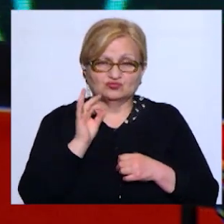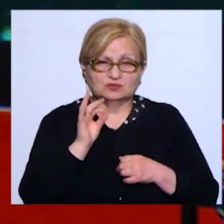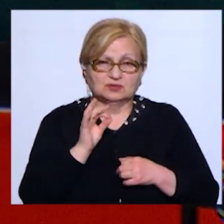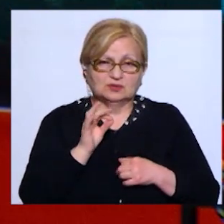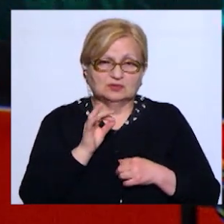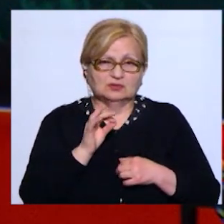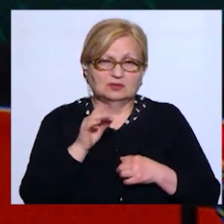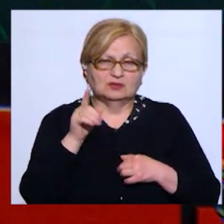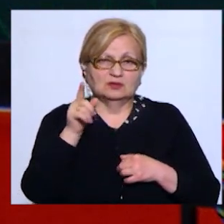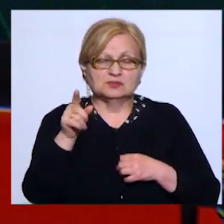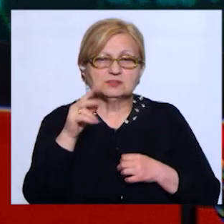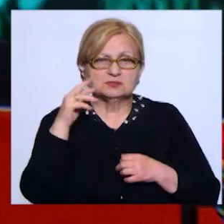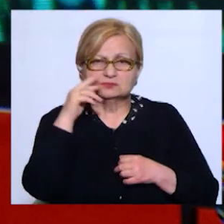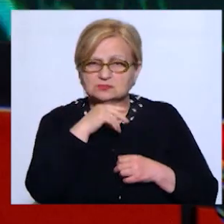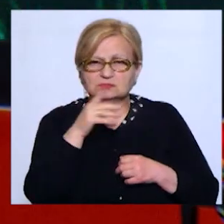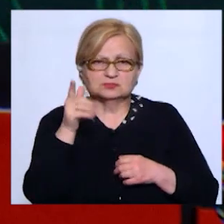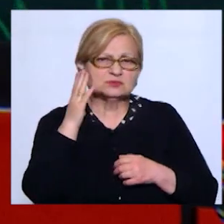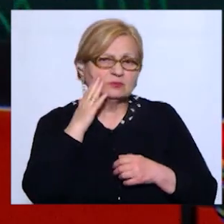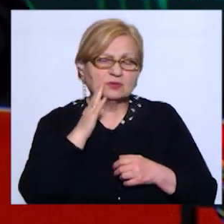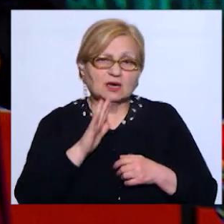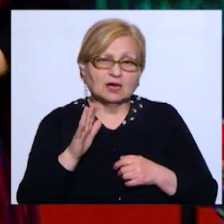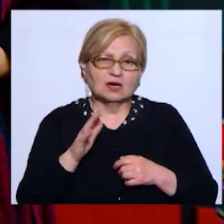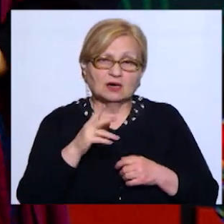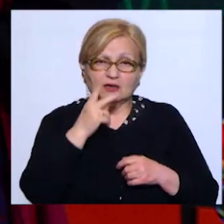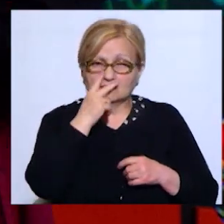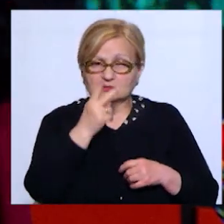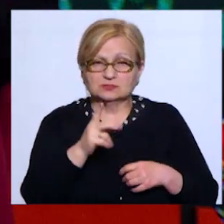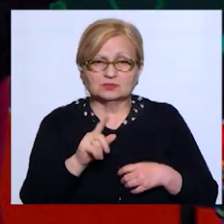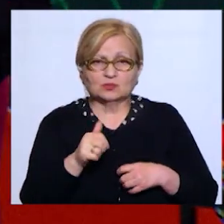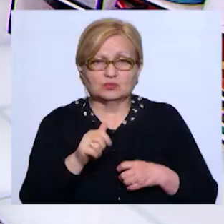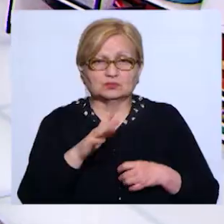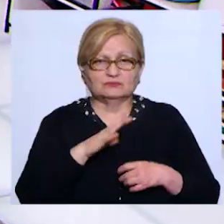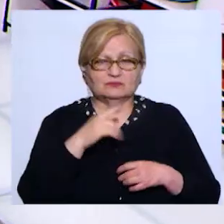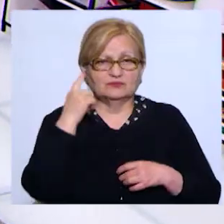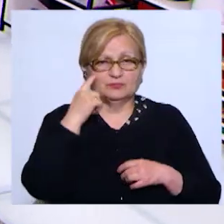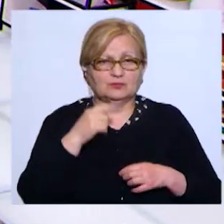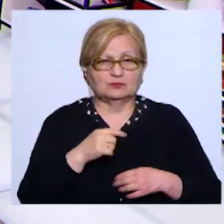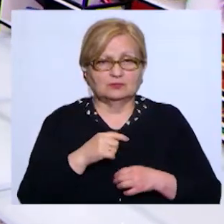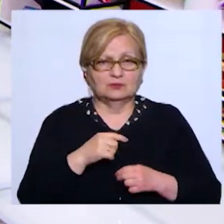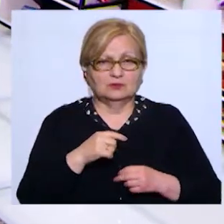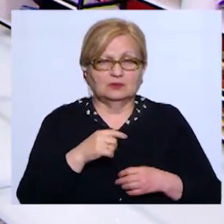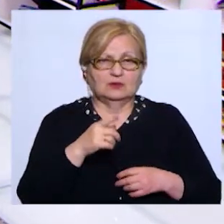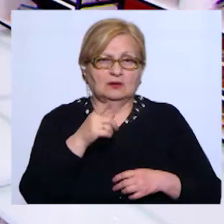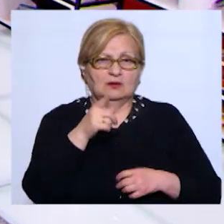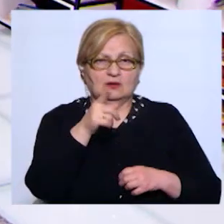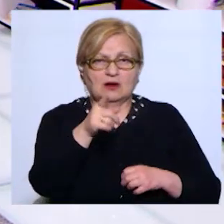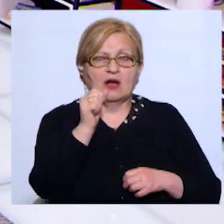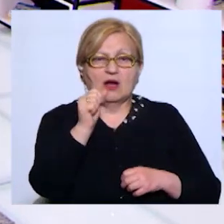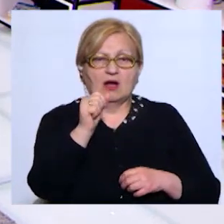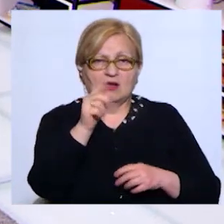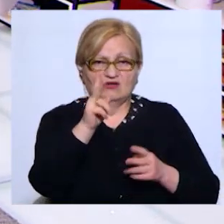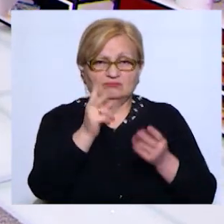ჩათვალოს, აი მწვრთნელი უსამართლო, ან ვიდმე ჩათვალოს უსამართლო, მაგრამ ნახეთ, როგორ შეიძლება ვიფიქრო მე, რომ მაგალითად აი ამ